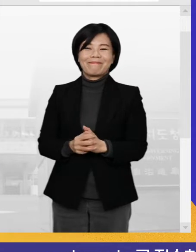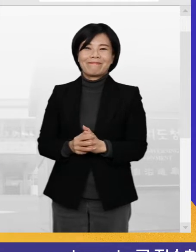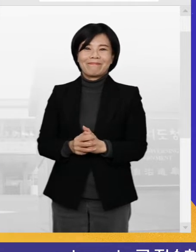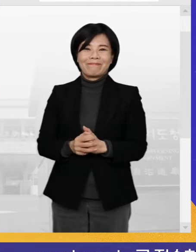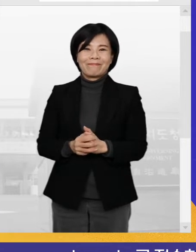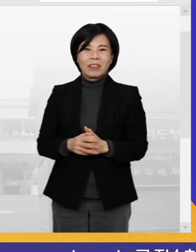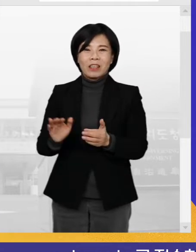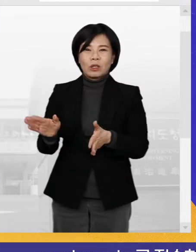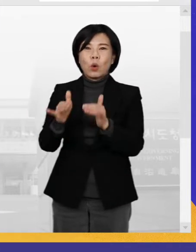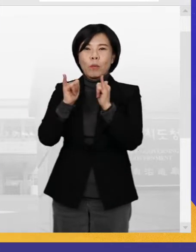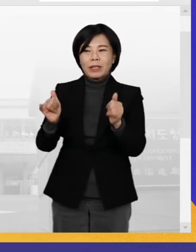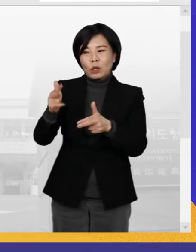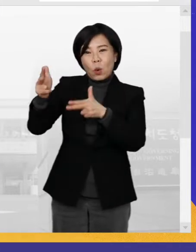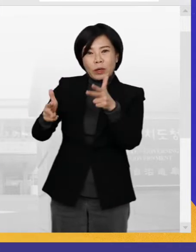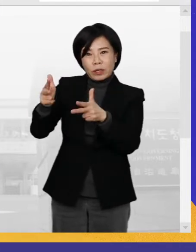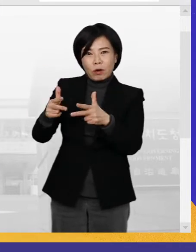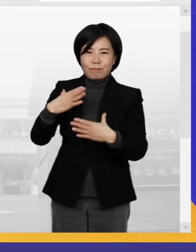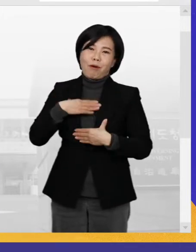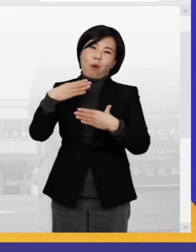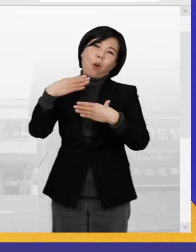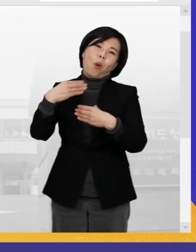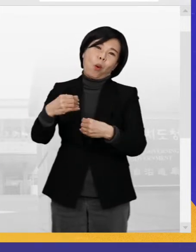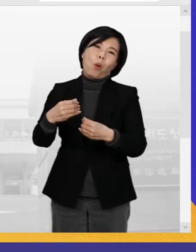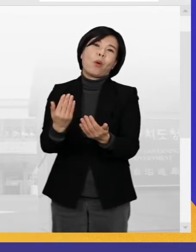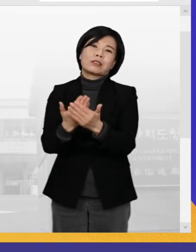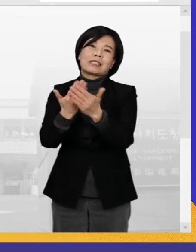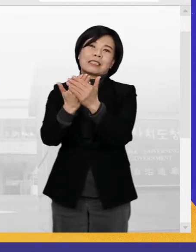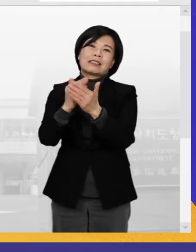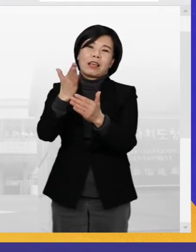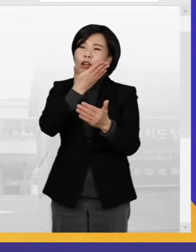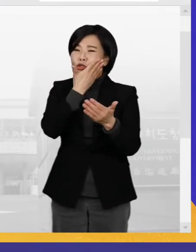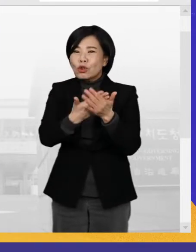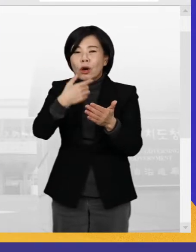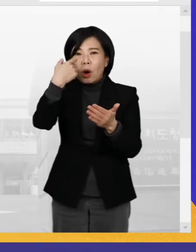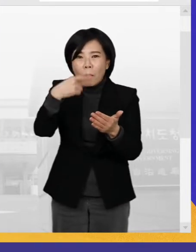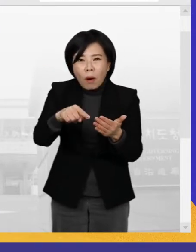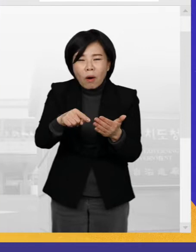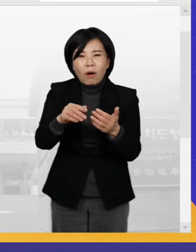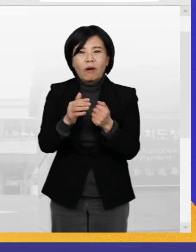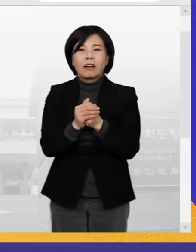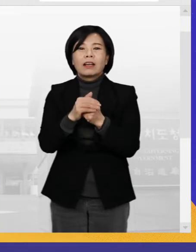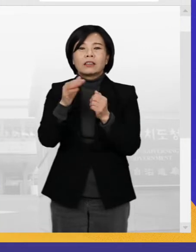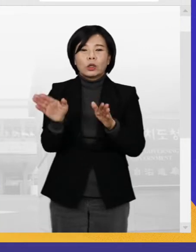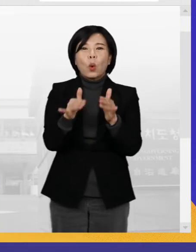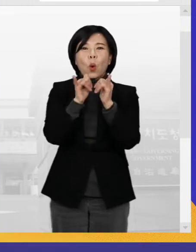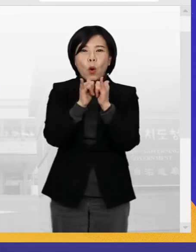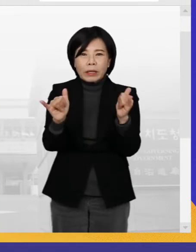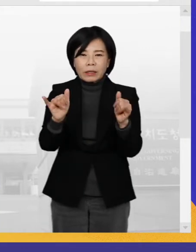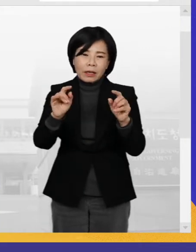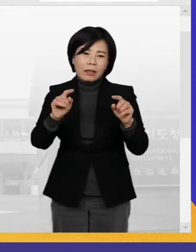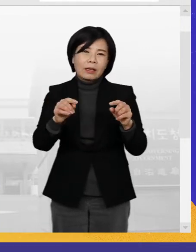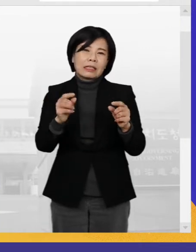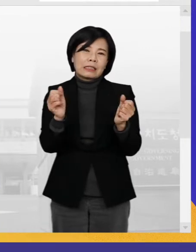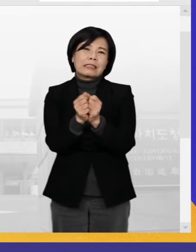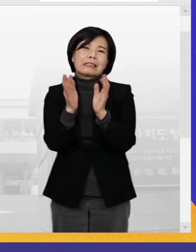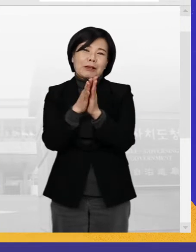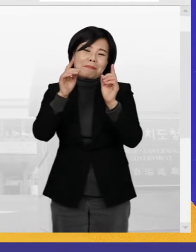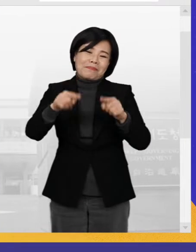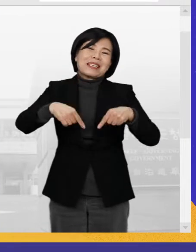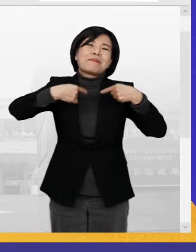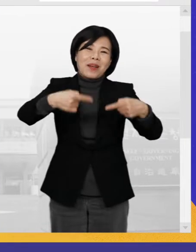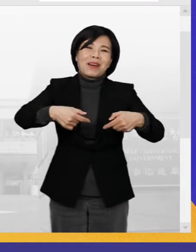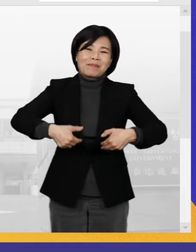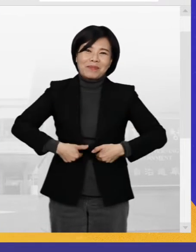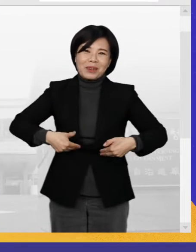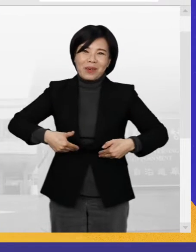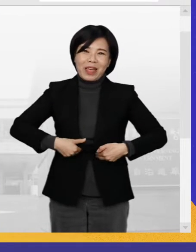되겠습니다. 이제 도민과 기업의 편익이 증진되긴 할 텐데 무엇보다 중요한 건 사실은 이제 도민들의 참여가